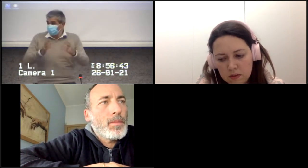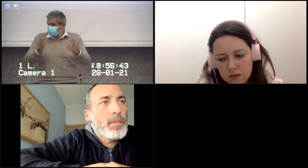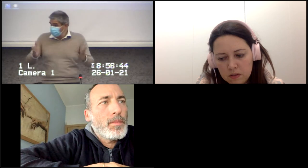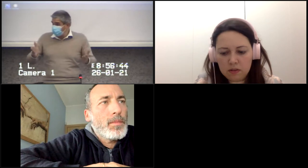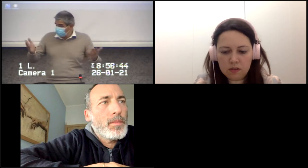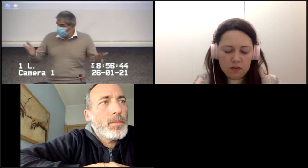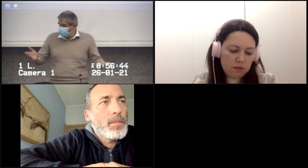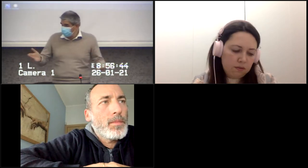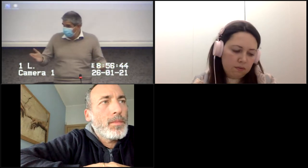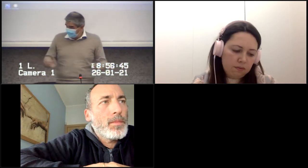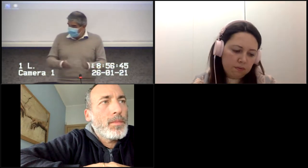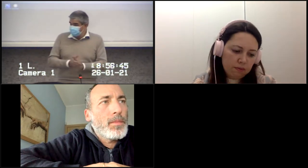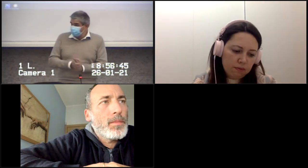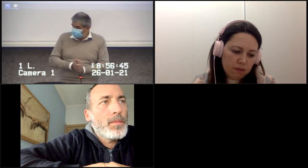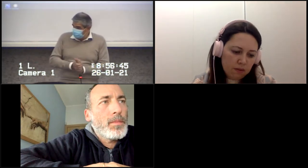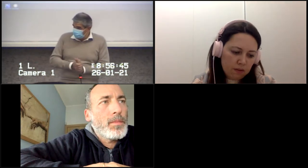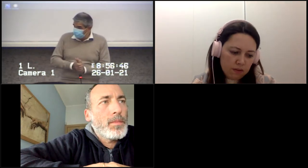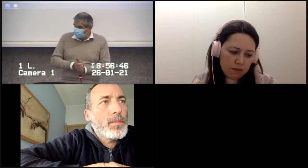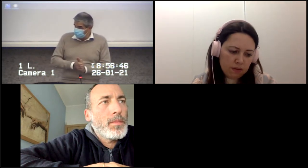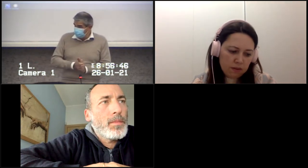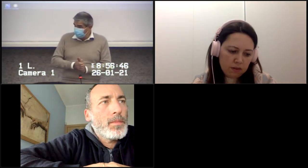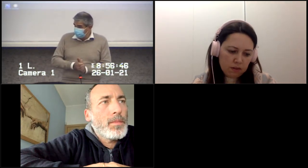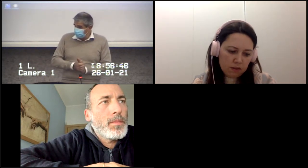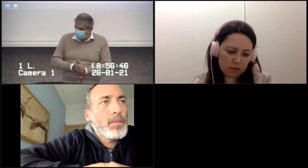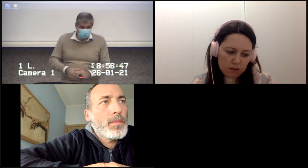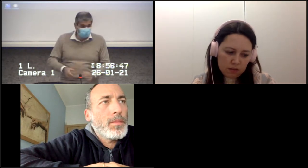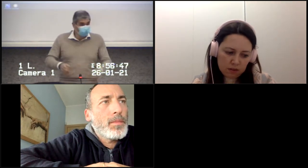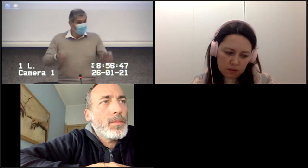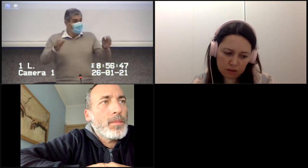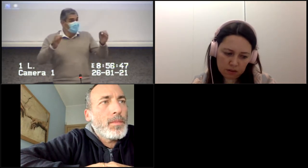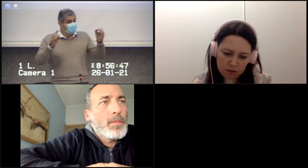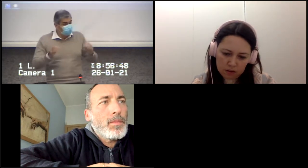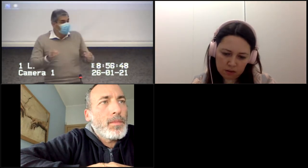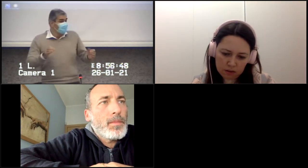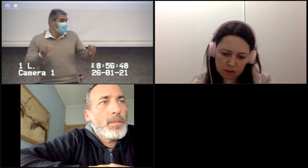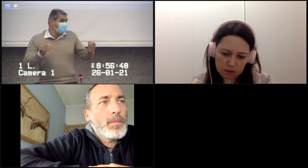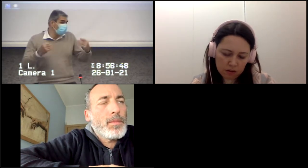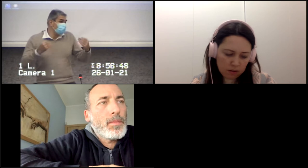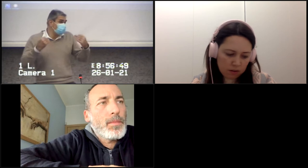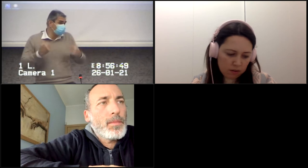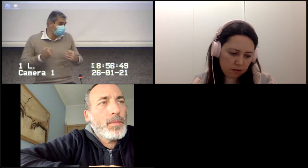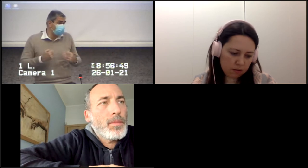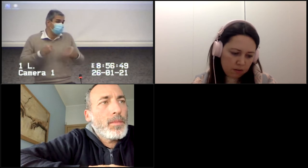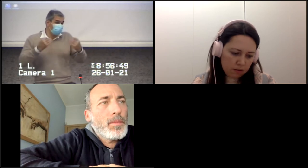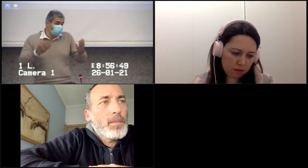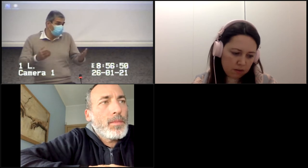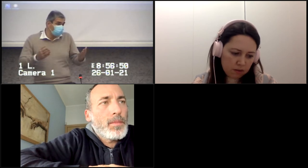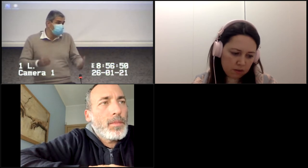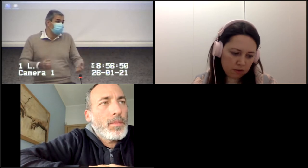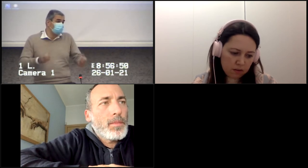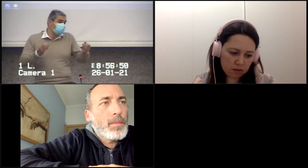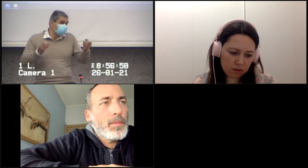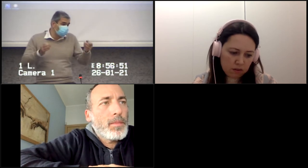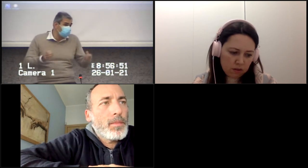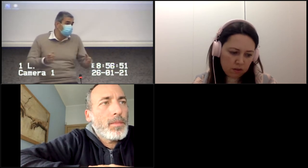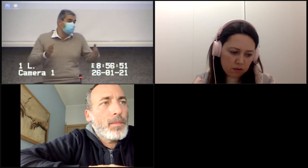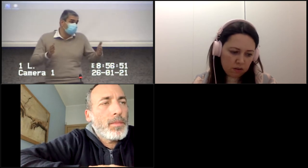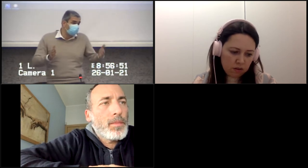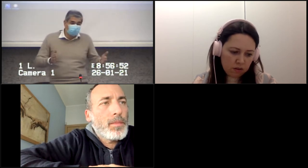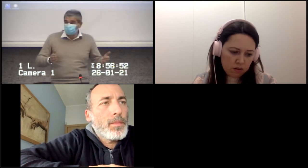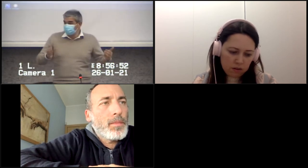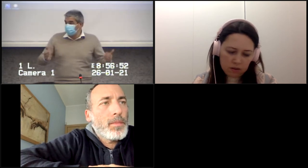strumento principale, come vi ho già fatto cenno in commissione, che noi demanderemo nel nuovo PGT come